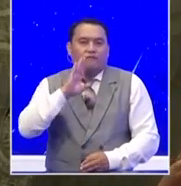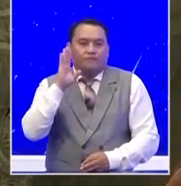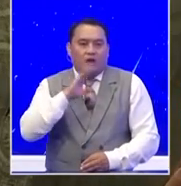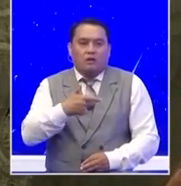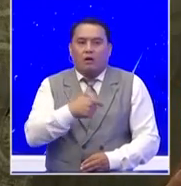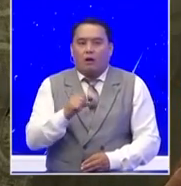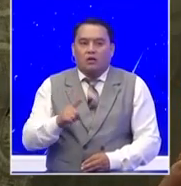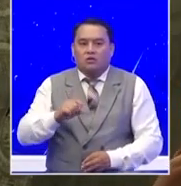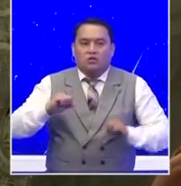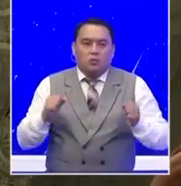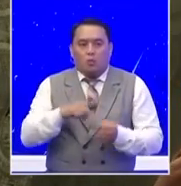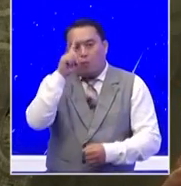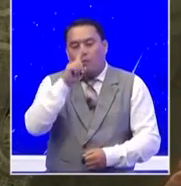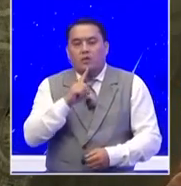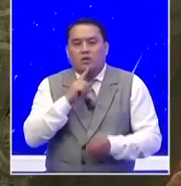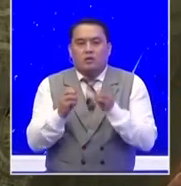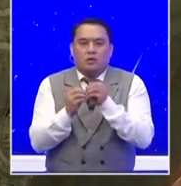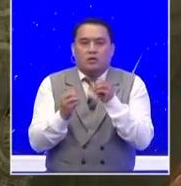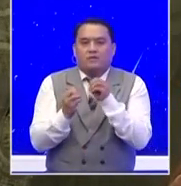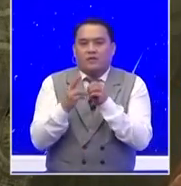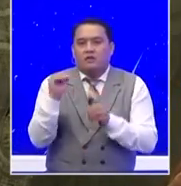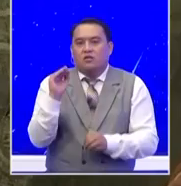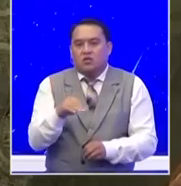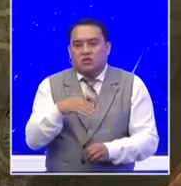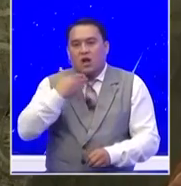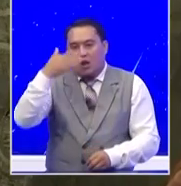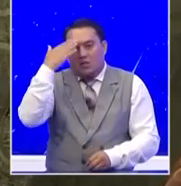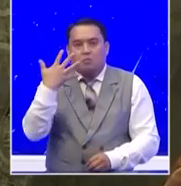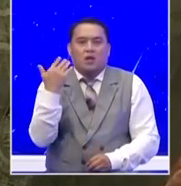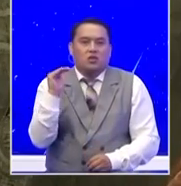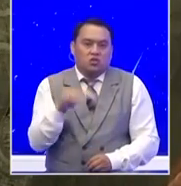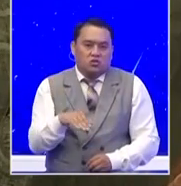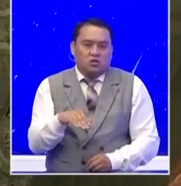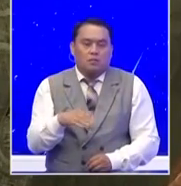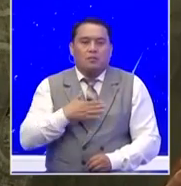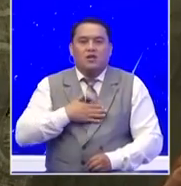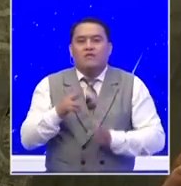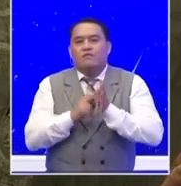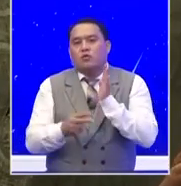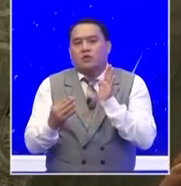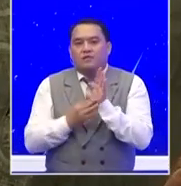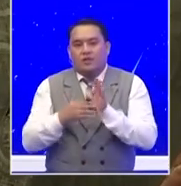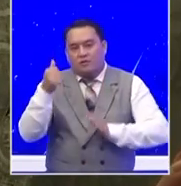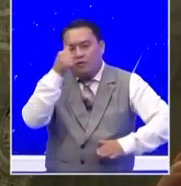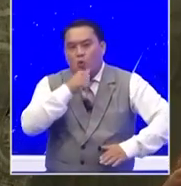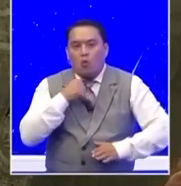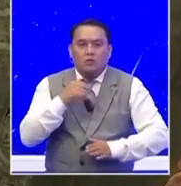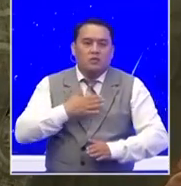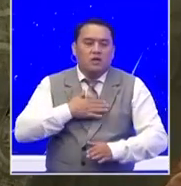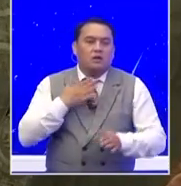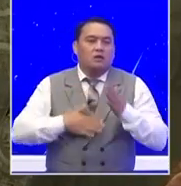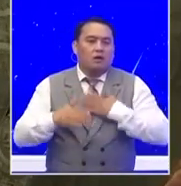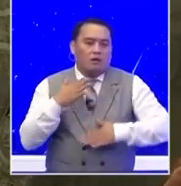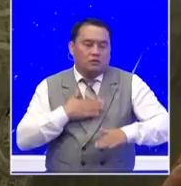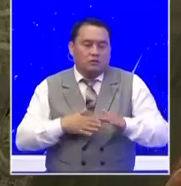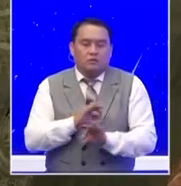газ. Зимой за месяц плачу 10-12 тысяч тенге, летом около 5 тысяч тенге. Мне 89-й год пошел. В моем возрасте газ в